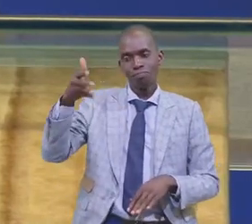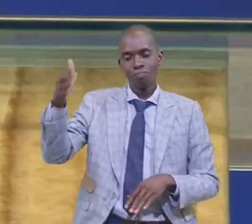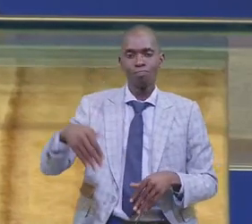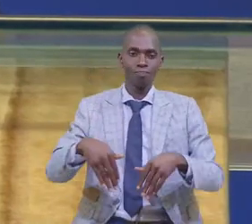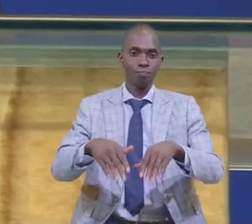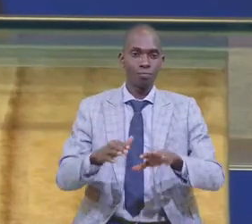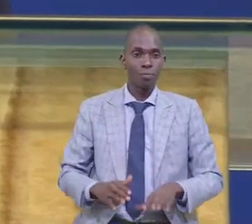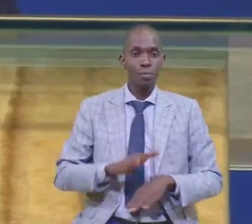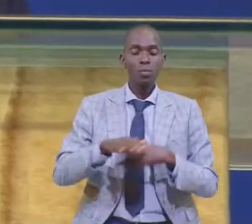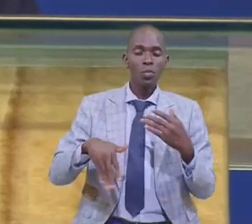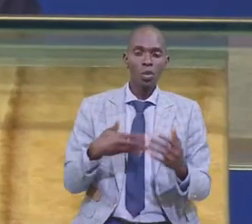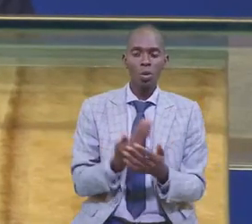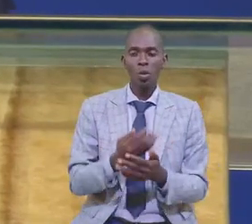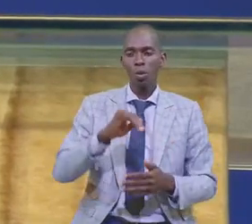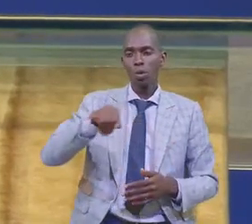et Jérusalem